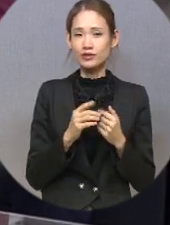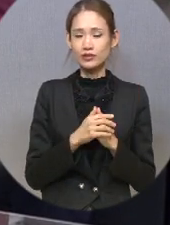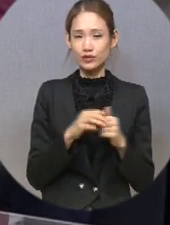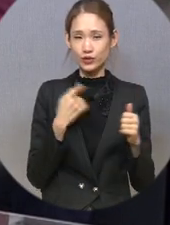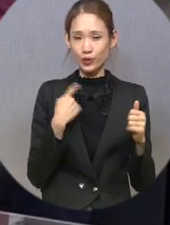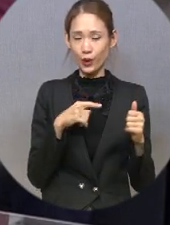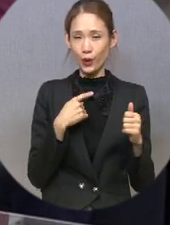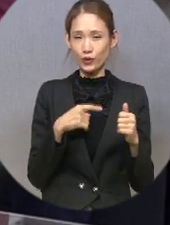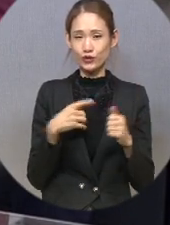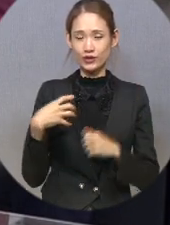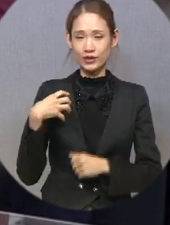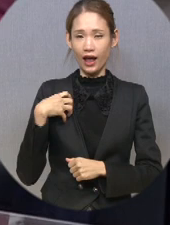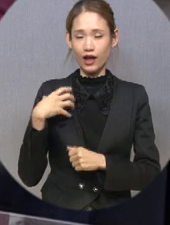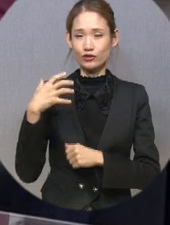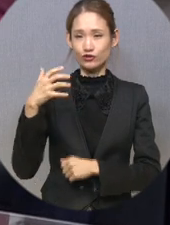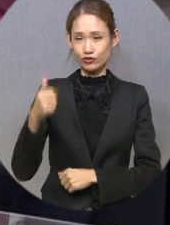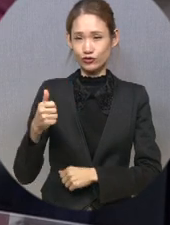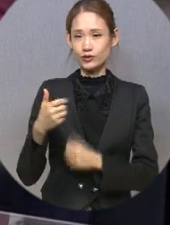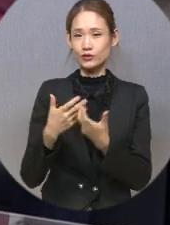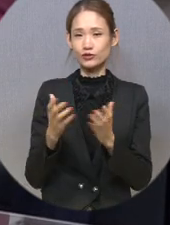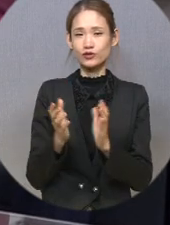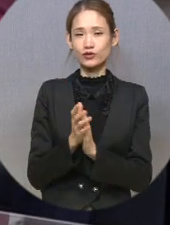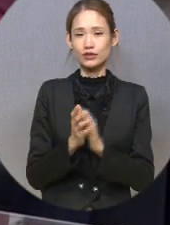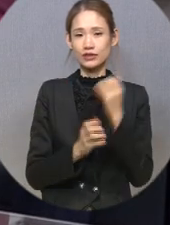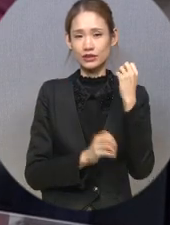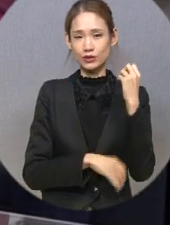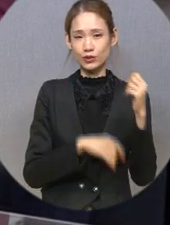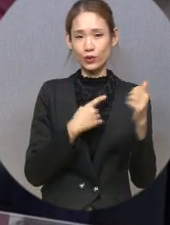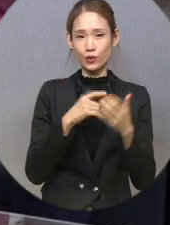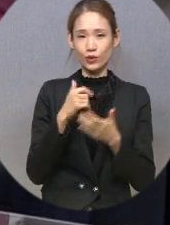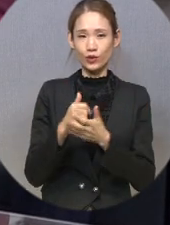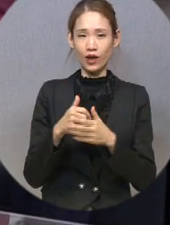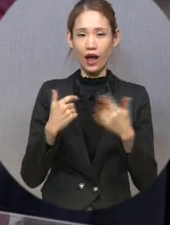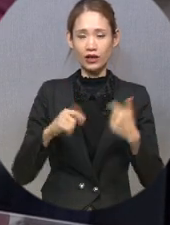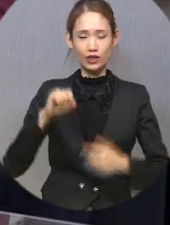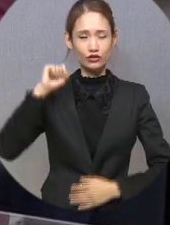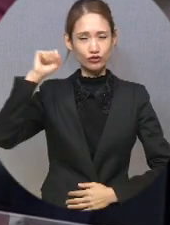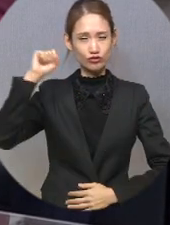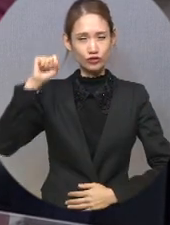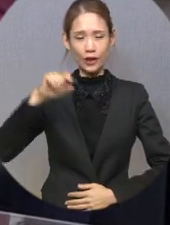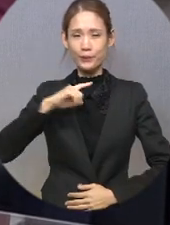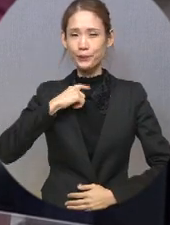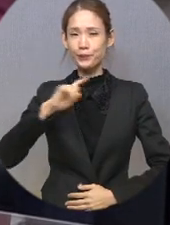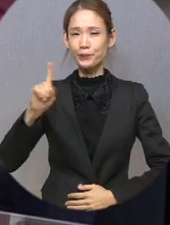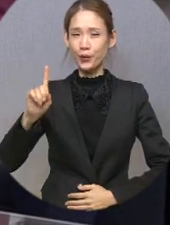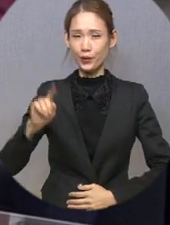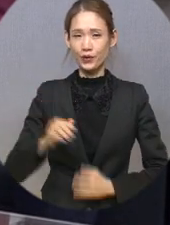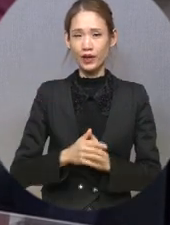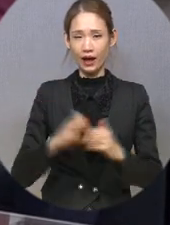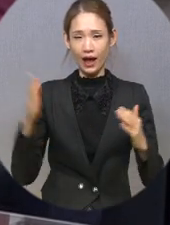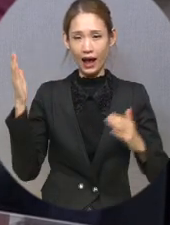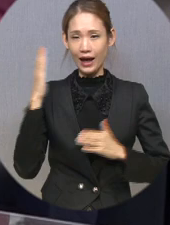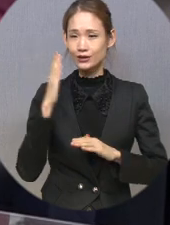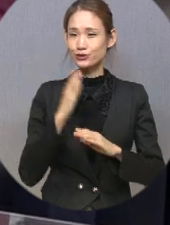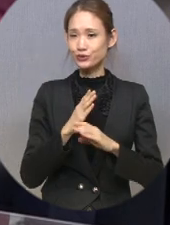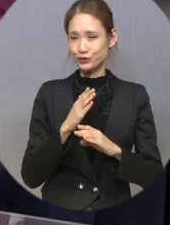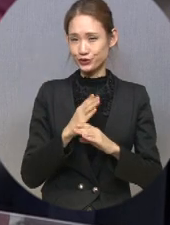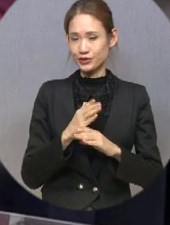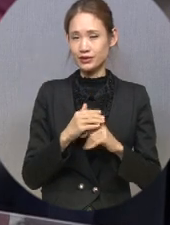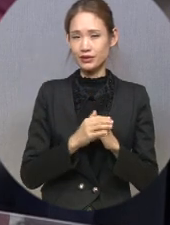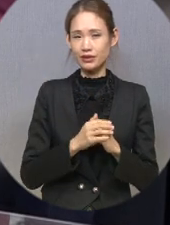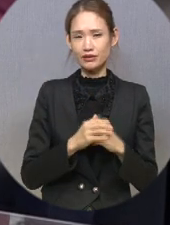교육 당국에서는 뭐 기존의 교육감님들도 항상 주장했던 게 학생 중심 교육을 부르짖었어요. 그래서 아직은